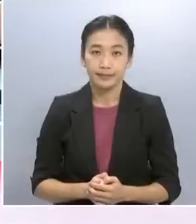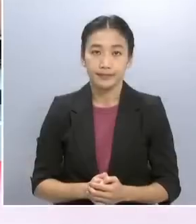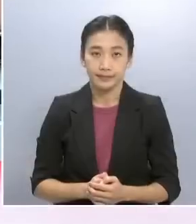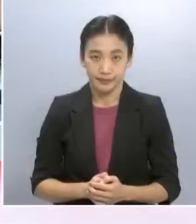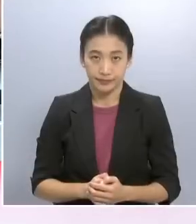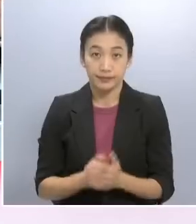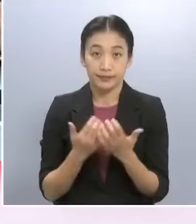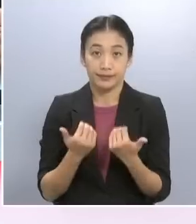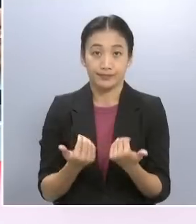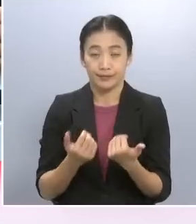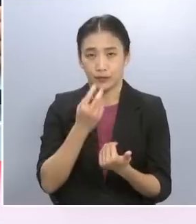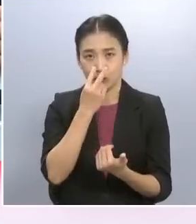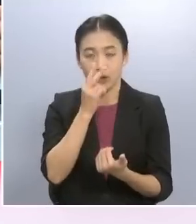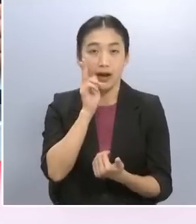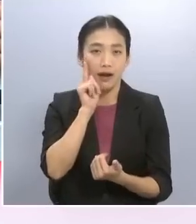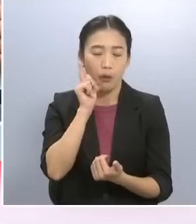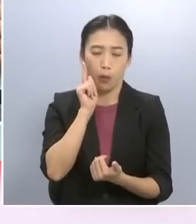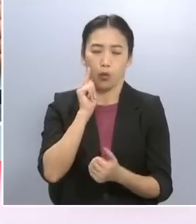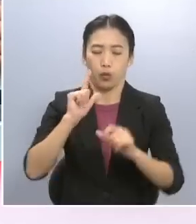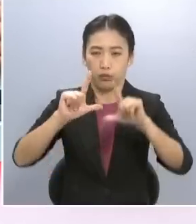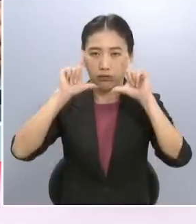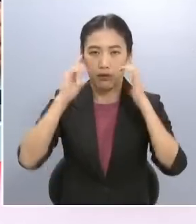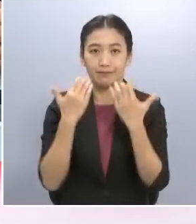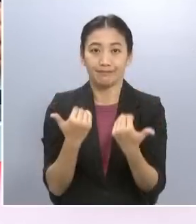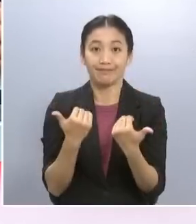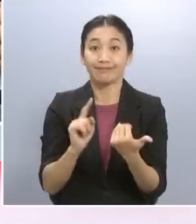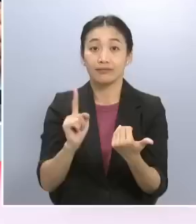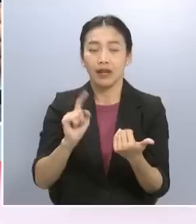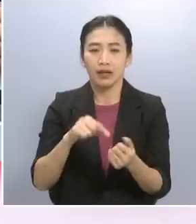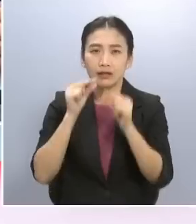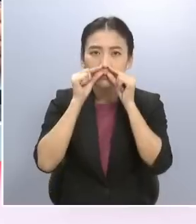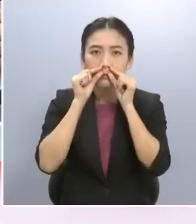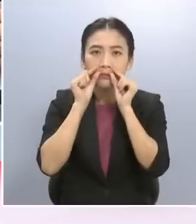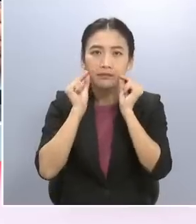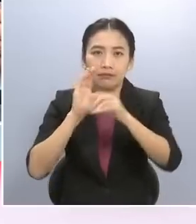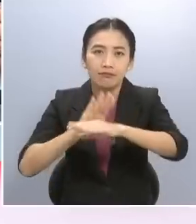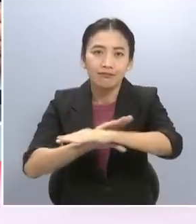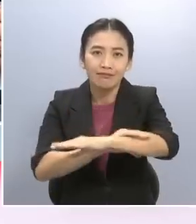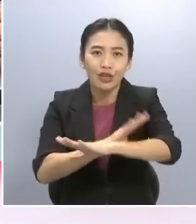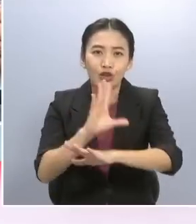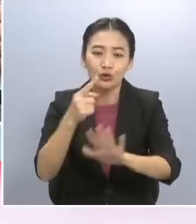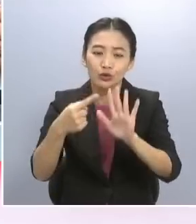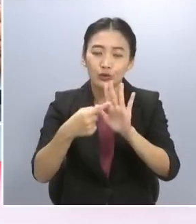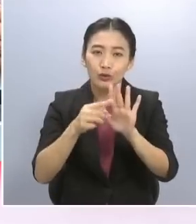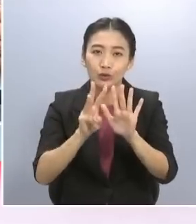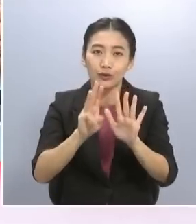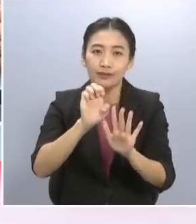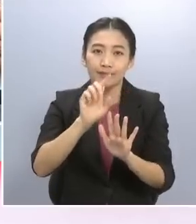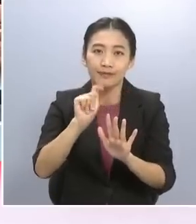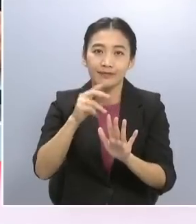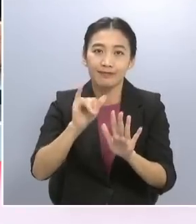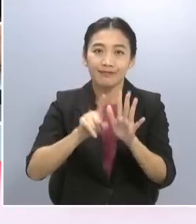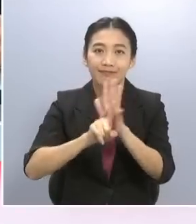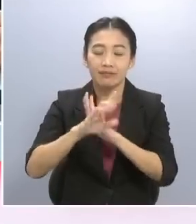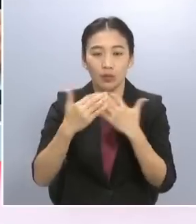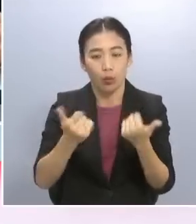ผู้ชมครับไปดูอีกหนึ่งเรื่องเดือดนะฮะกรณีของคุณชูวิทย์นะครับก็คือเรียกว่าเดือดจัดเลยนะฮะคือโวยกลางโรงแรมเดอะเดวิ